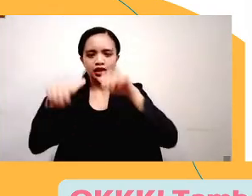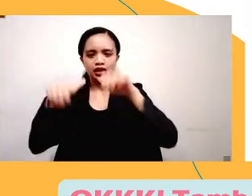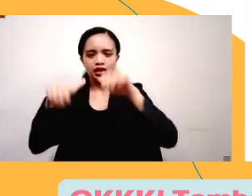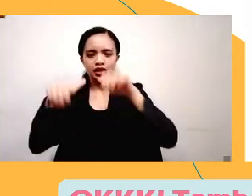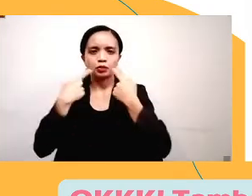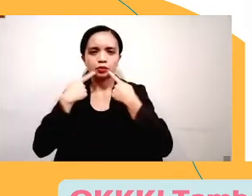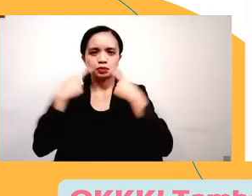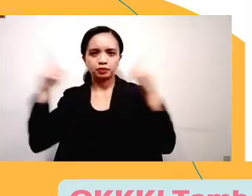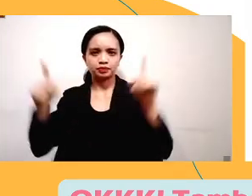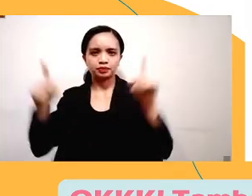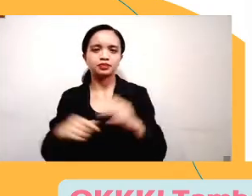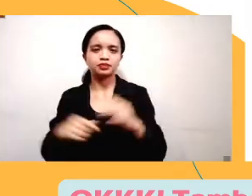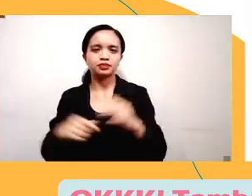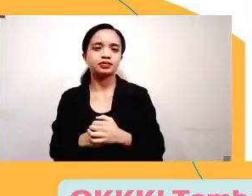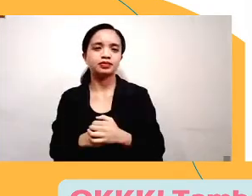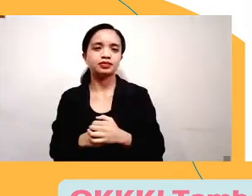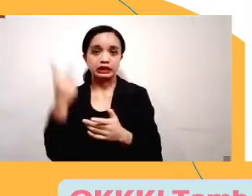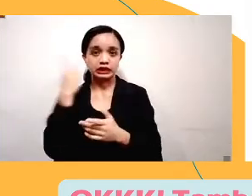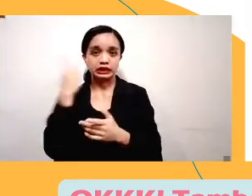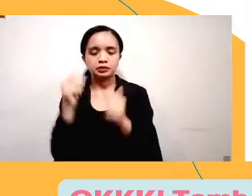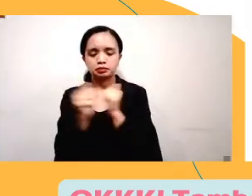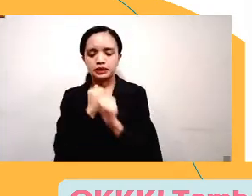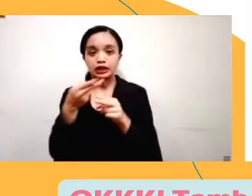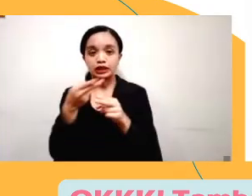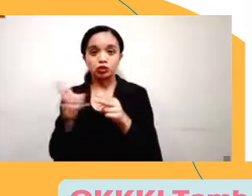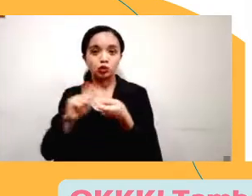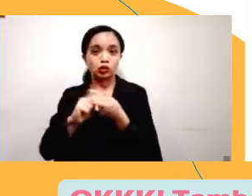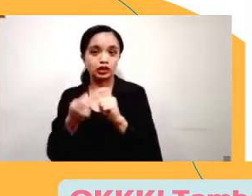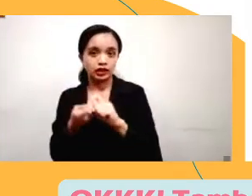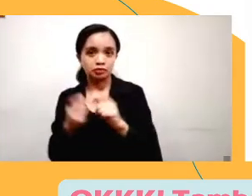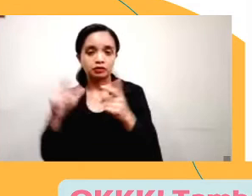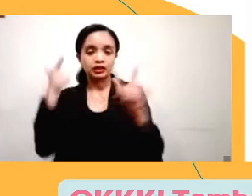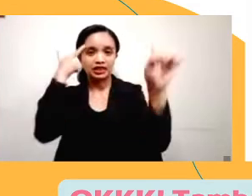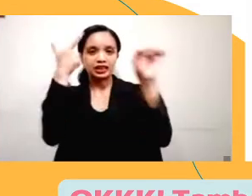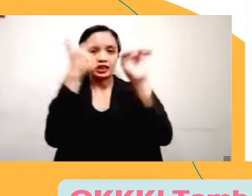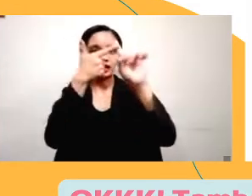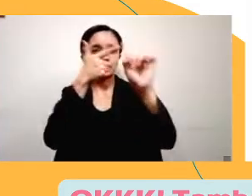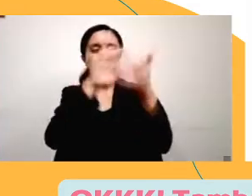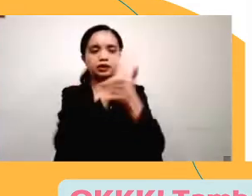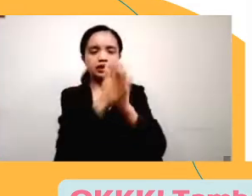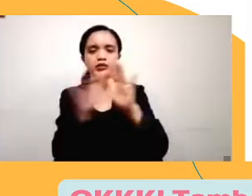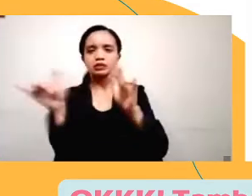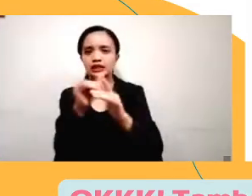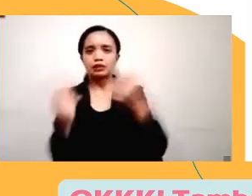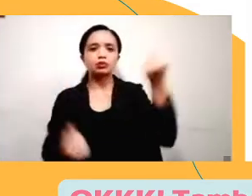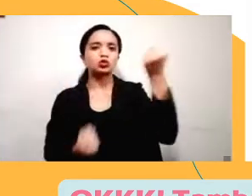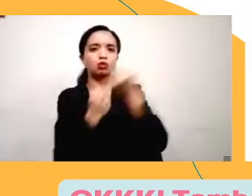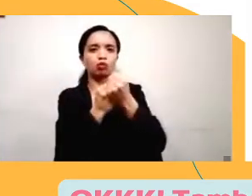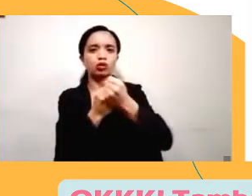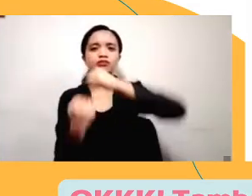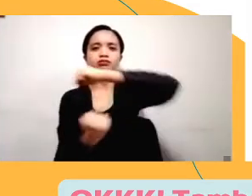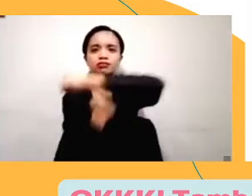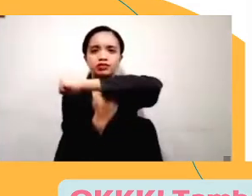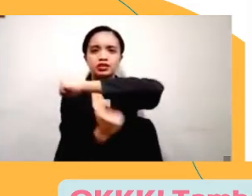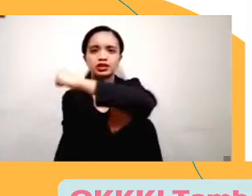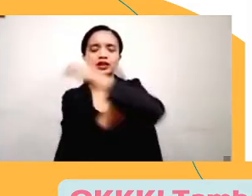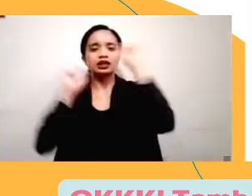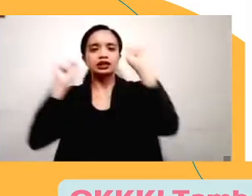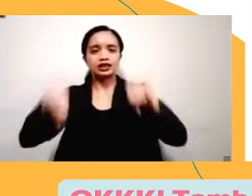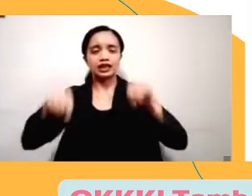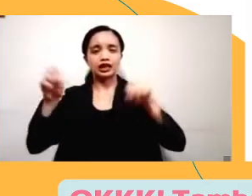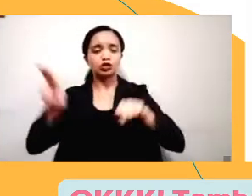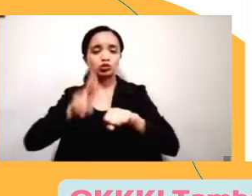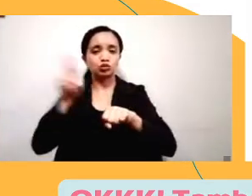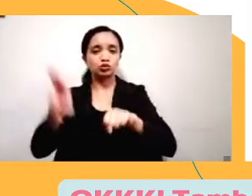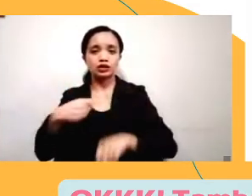So, yung mga mas maliliit o mas short-term na goals, nagiging foundation din siya. Magagamit din natin siya, katulad nung nabanggit nyo kanina, na